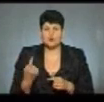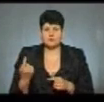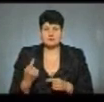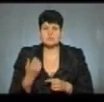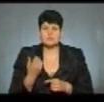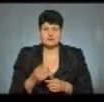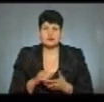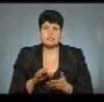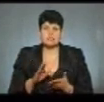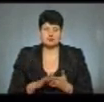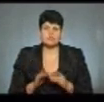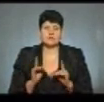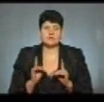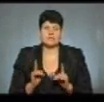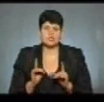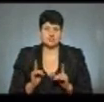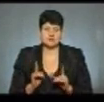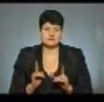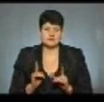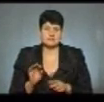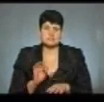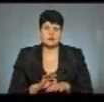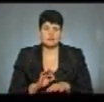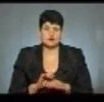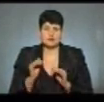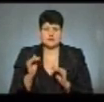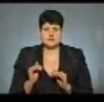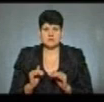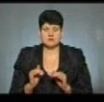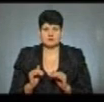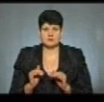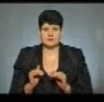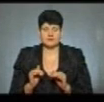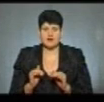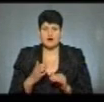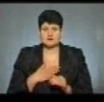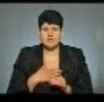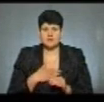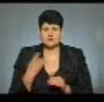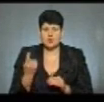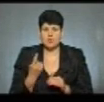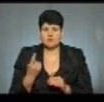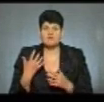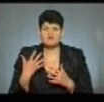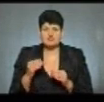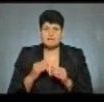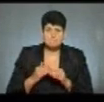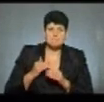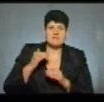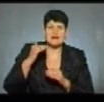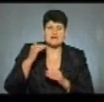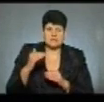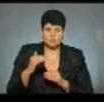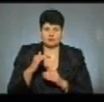скажімо так, реєструють лише захворюваність низької інтенсивності, а наша область вже перетнула